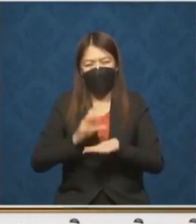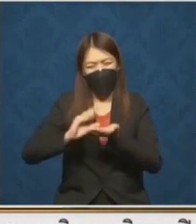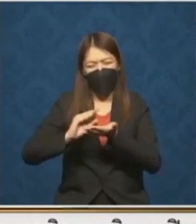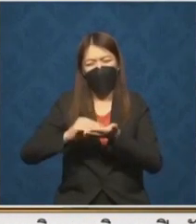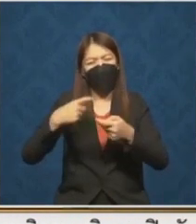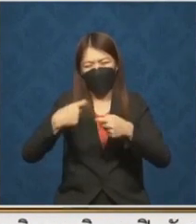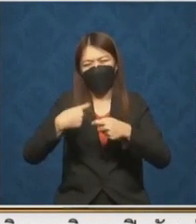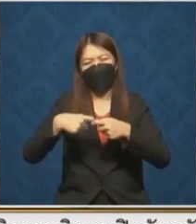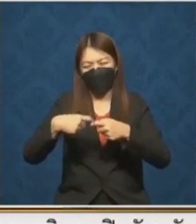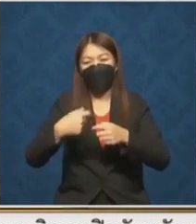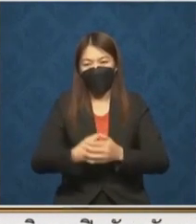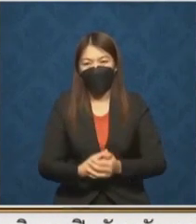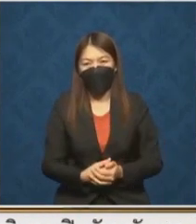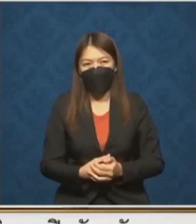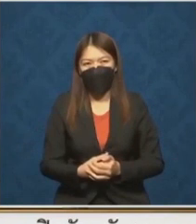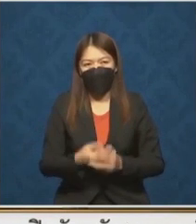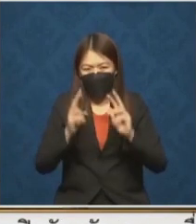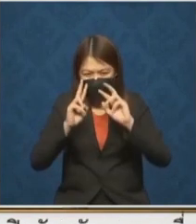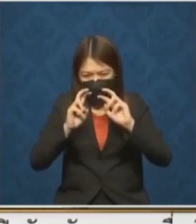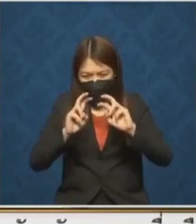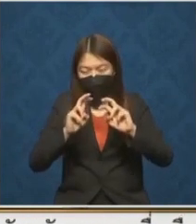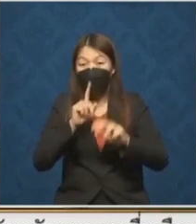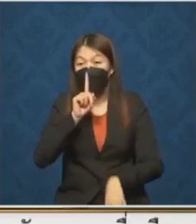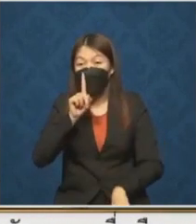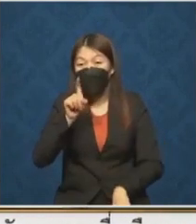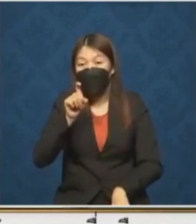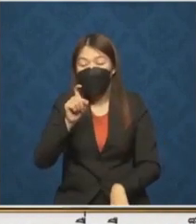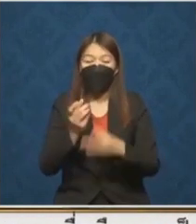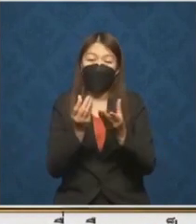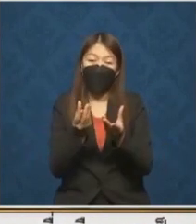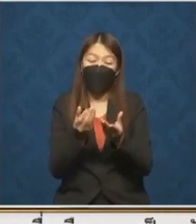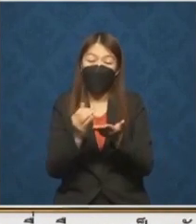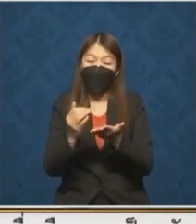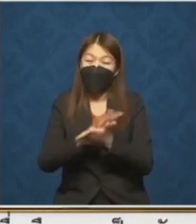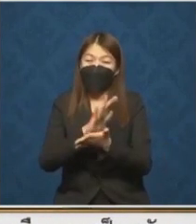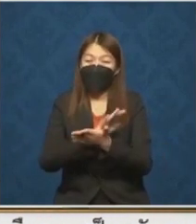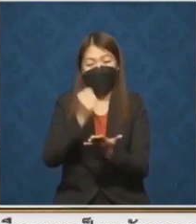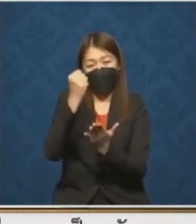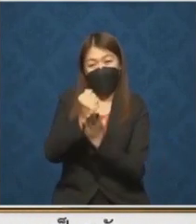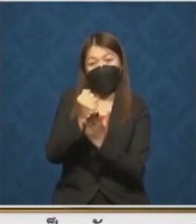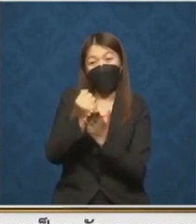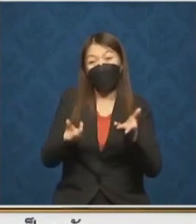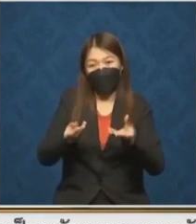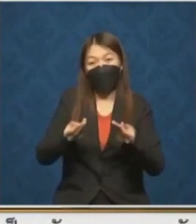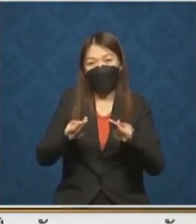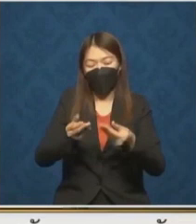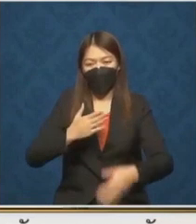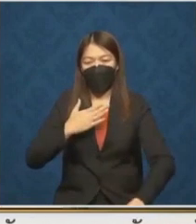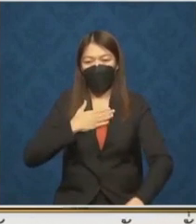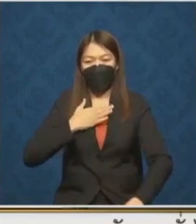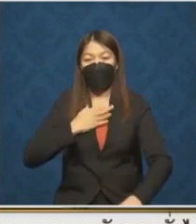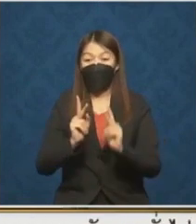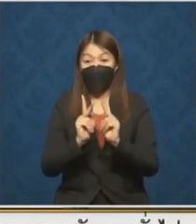มูลยากมากเราได้ทำการสอบถามชนตรที่ดินโดยใช้อำนาจของกรรมมาธิการ